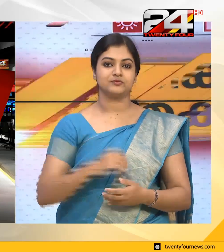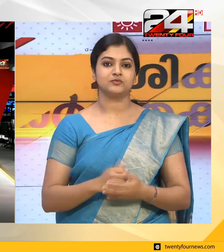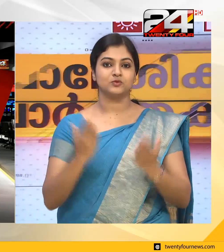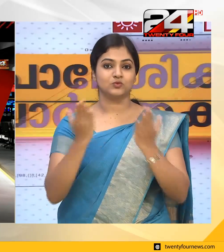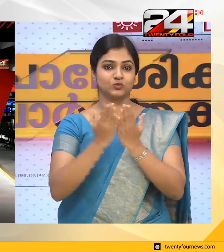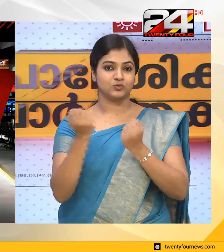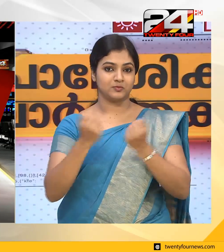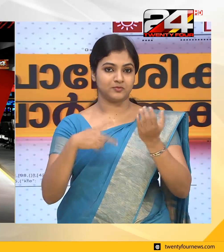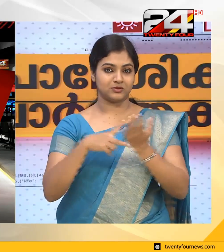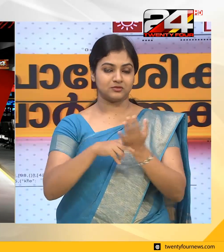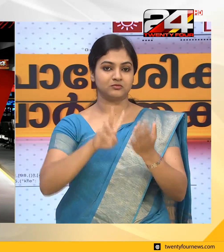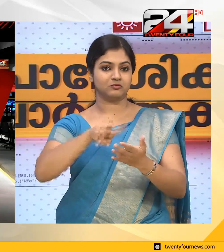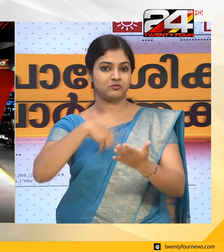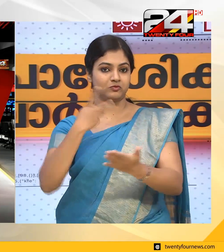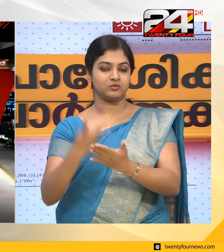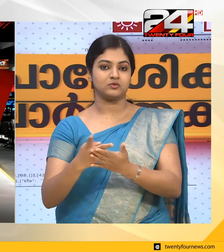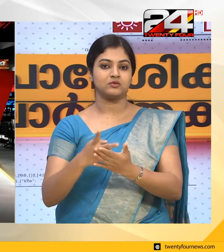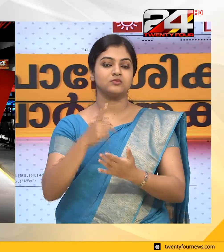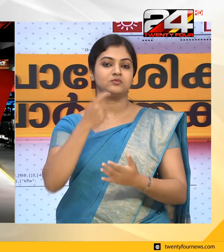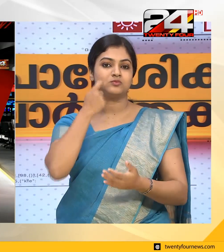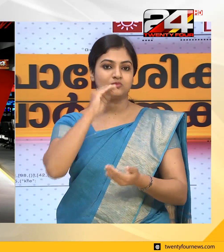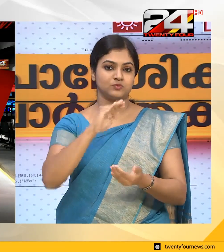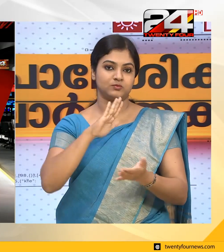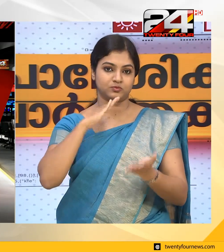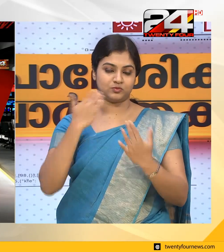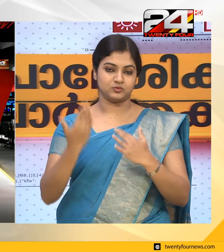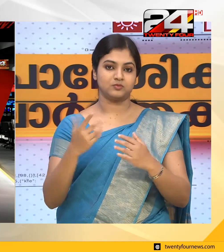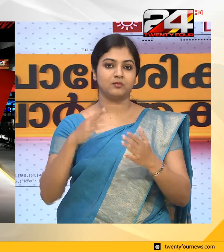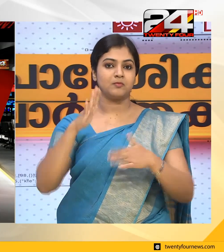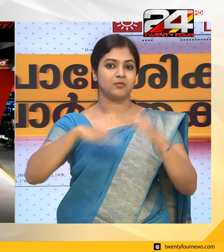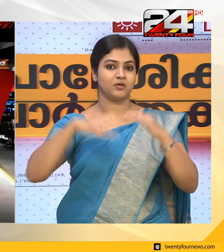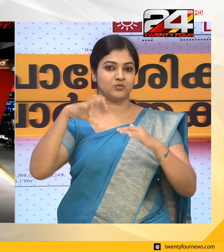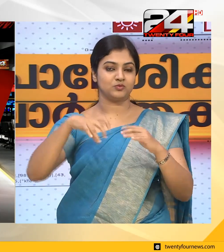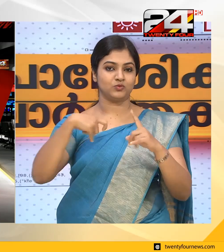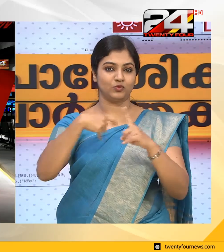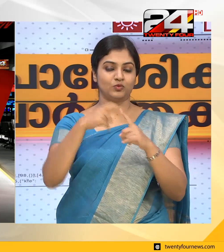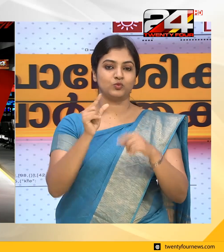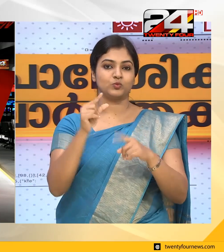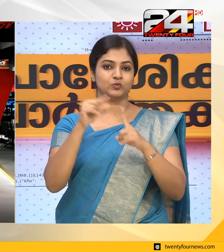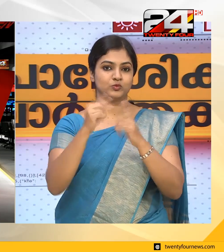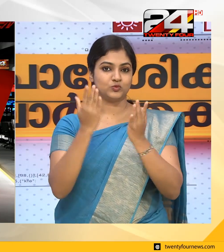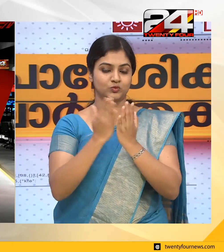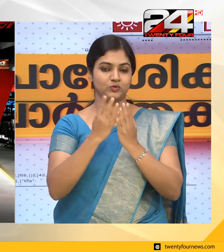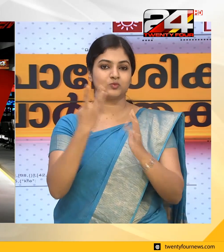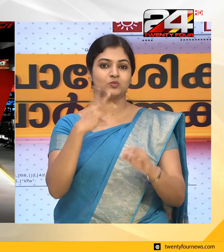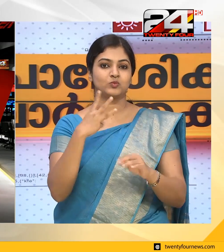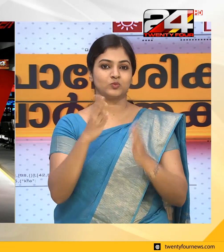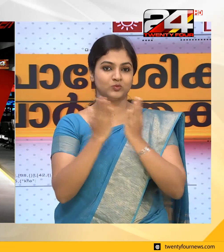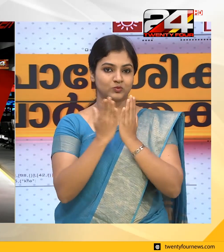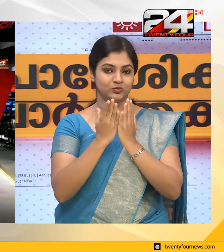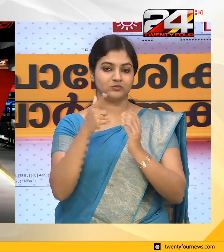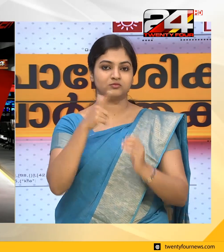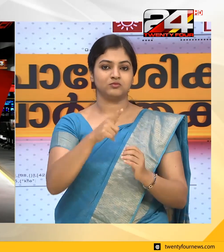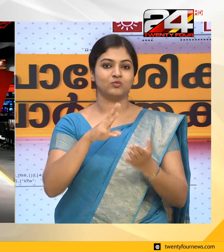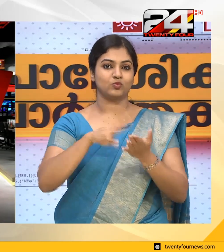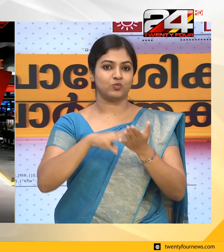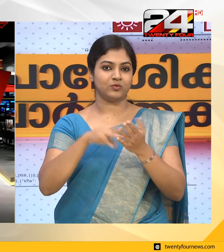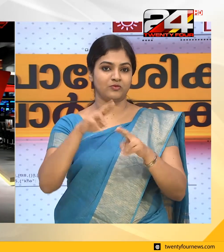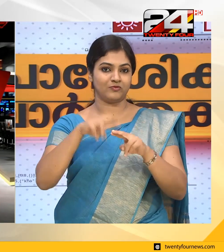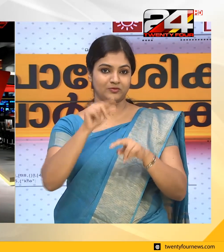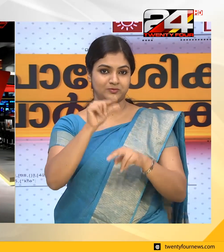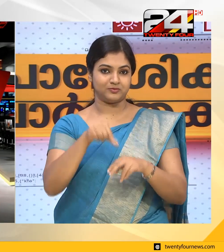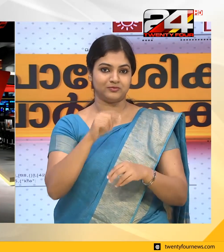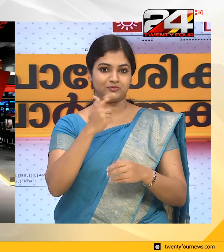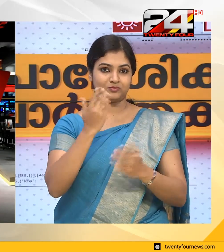സ്കൂൾ ബസ്സിൽ നിന്ന് തെറിച്ചു വീണ വിദ്യാർത്ഥി മരിച്ചു. മലപ്പുറം കുറുവ യു പി സ്കൂൾ മൂന്നാം ക്ലാസ് വിദ്യാർത്ഥി മുഹമ്മദ് ഫർസീനാണ് സ്കൂളിലേക്കുള്ള